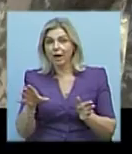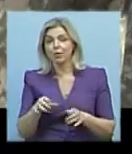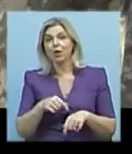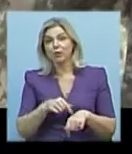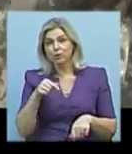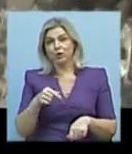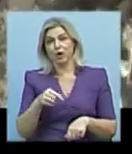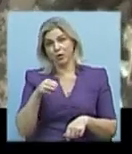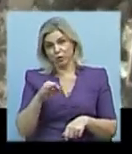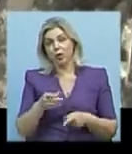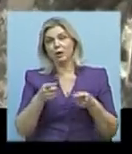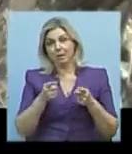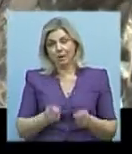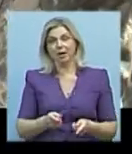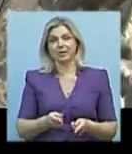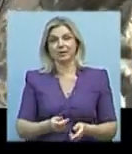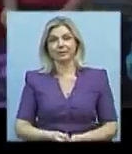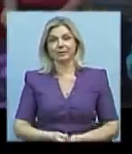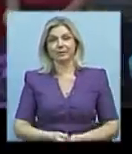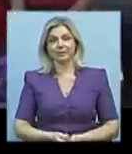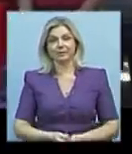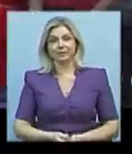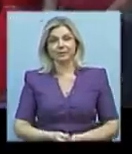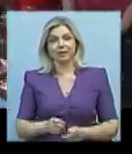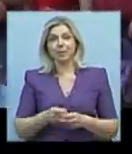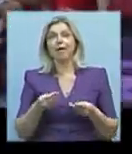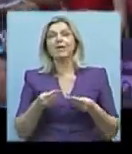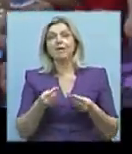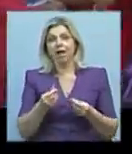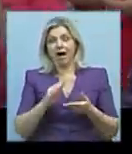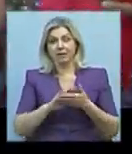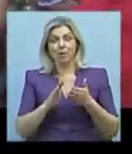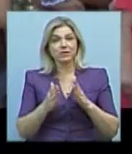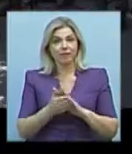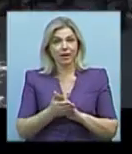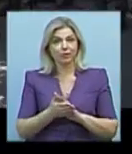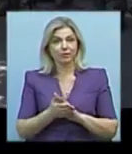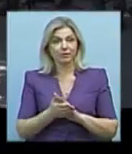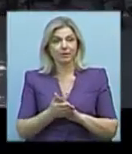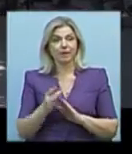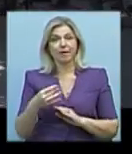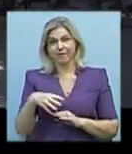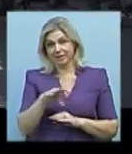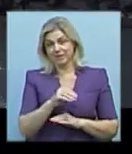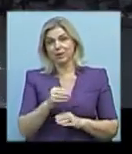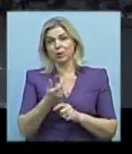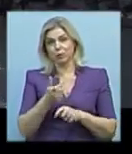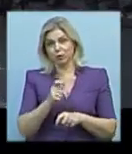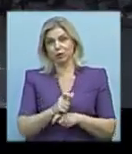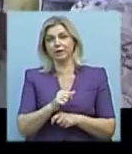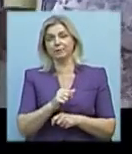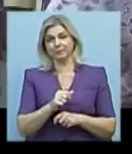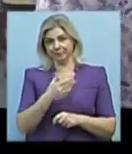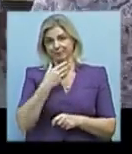що ну, насправді вливається в атмосферу і все дуже як все само